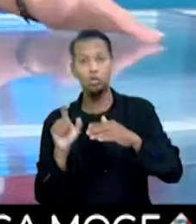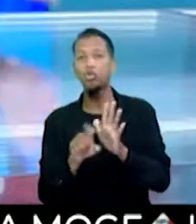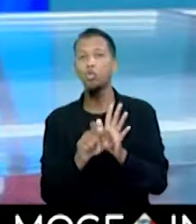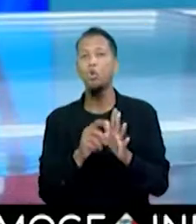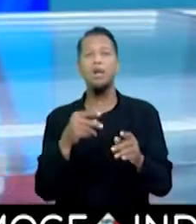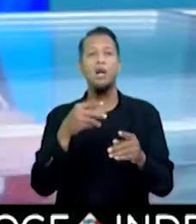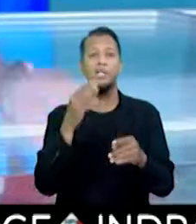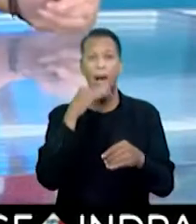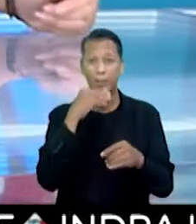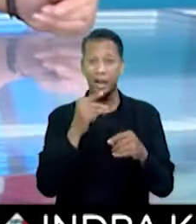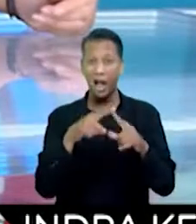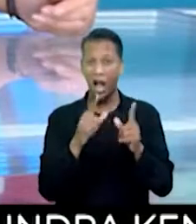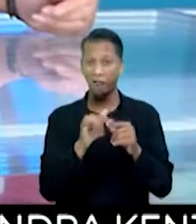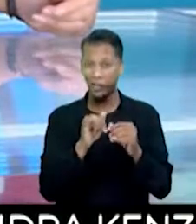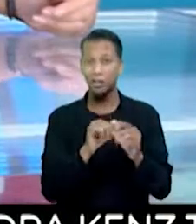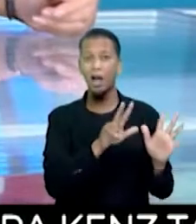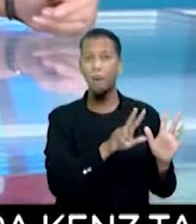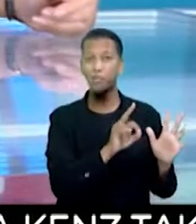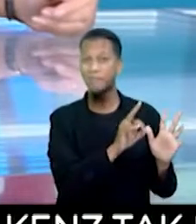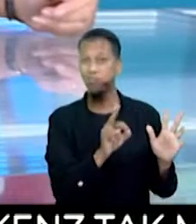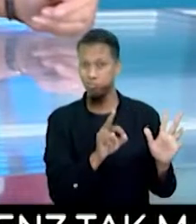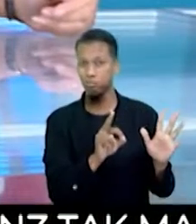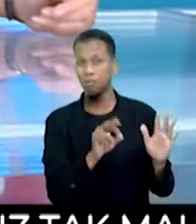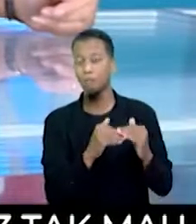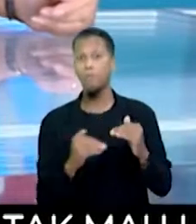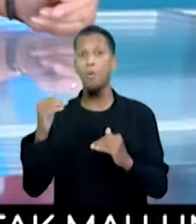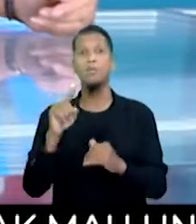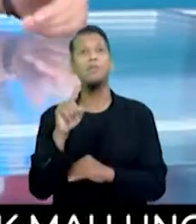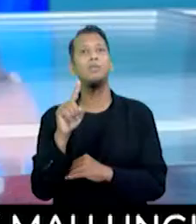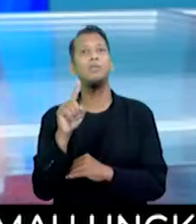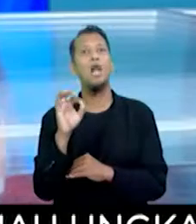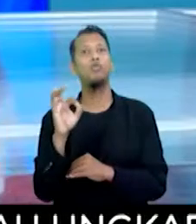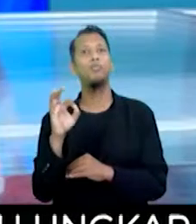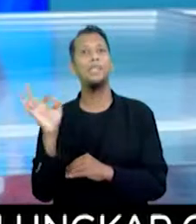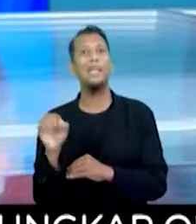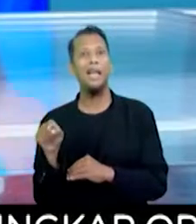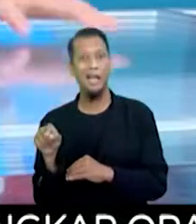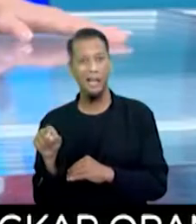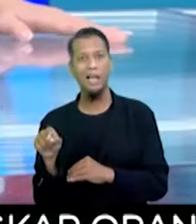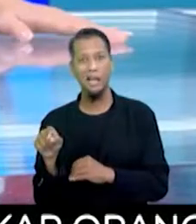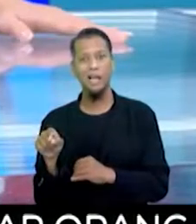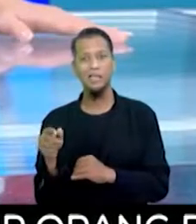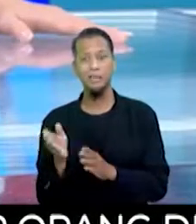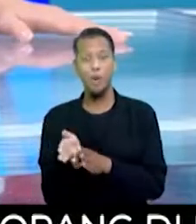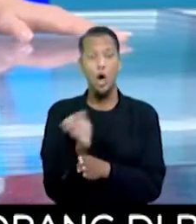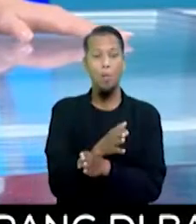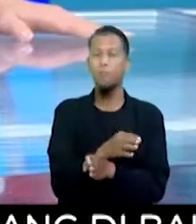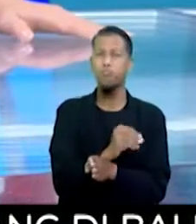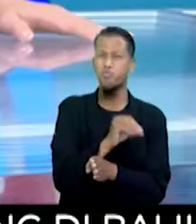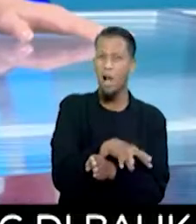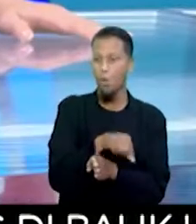misalnya, harga cabai rawit melonjak mencapai Rp80.000 per kilogram atau naik 100% dibandingkan